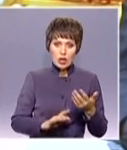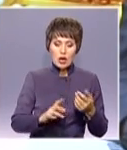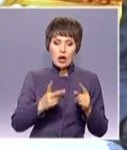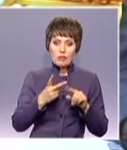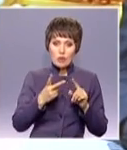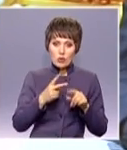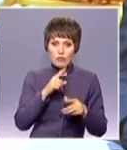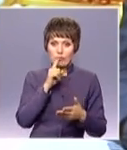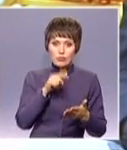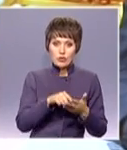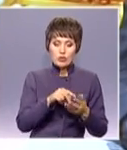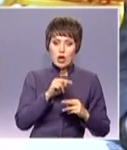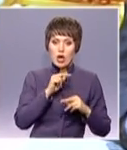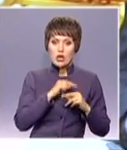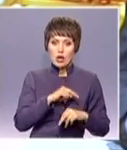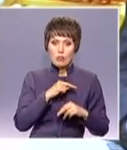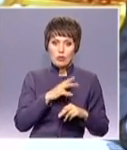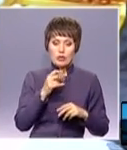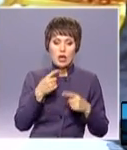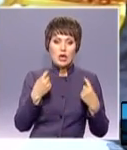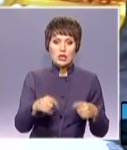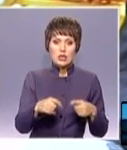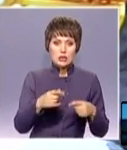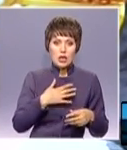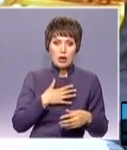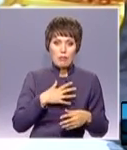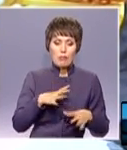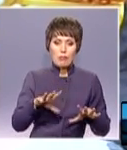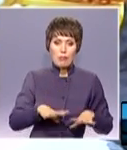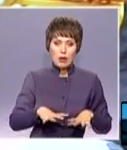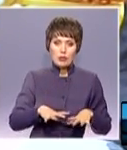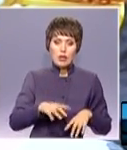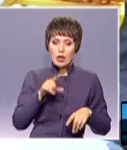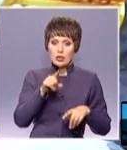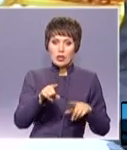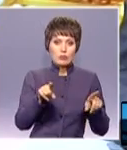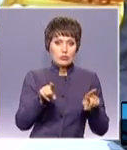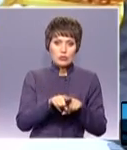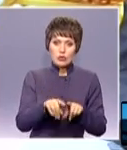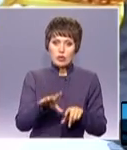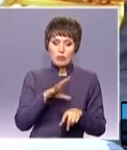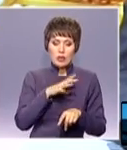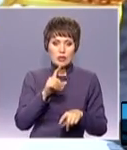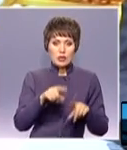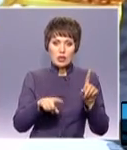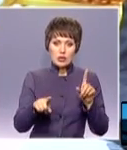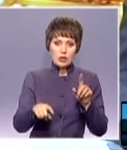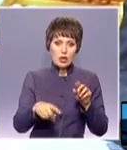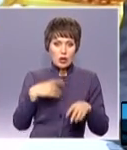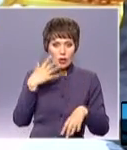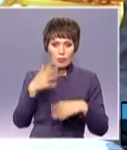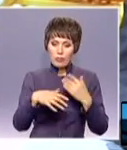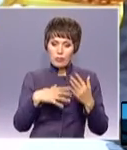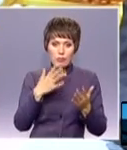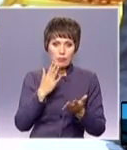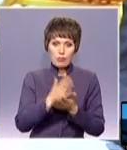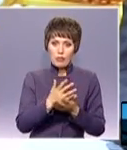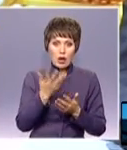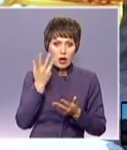работа на рынках нашего города. Там тоже бывает иногда некоторое безобразие,